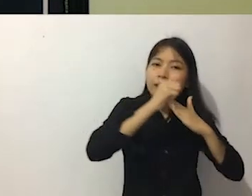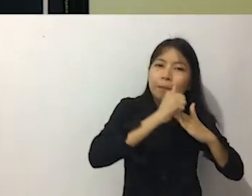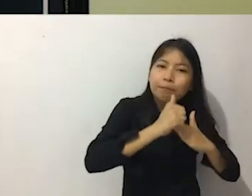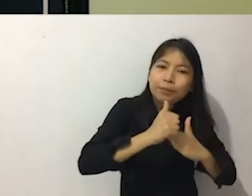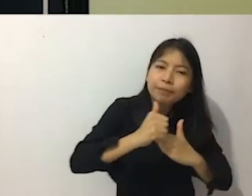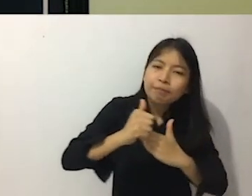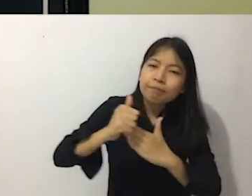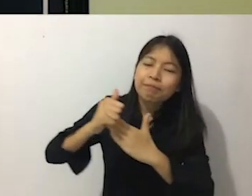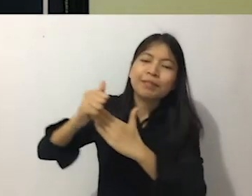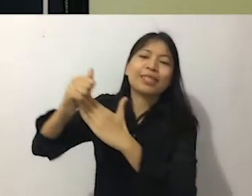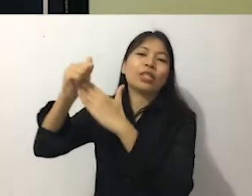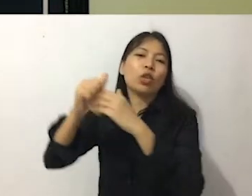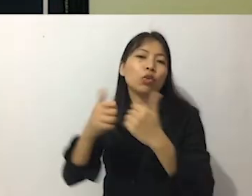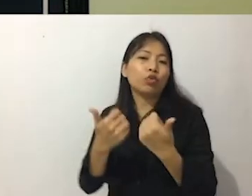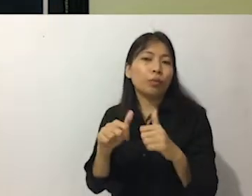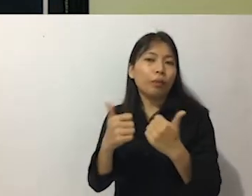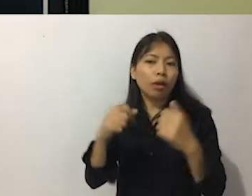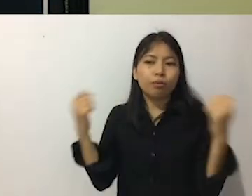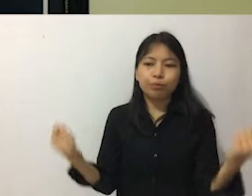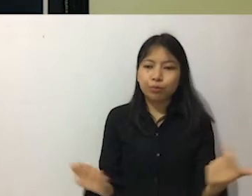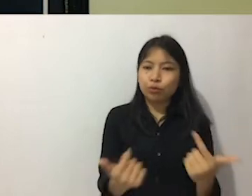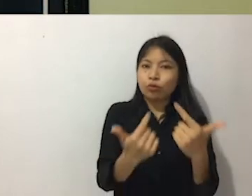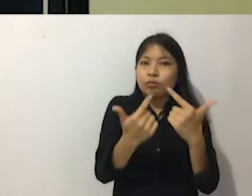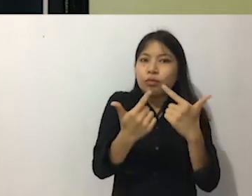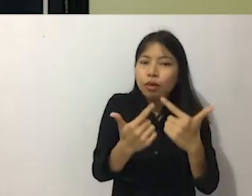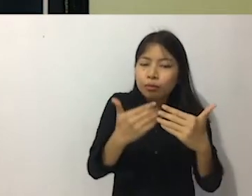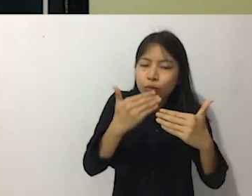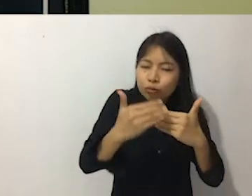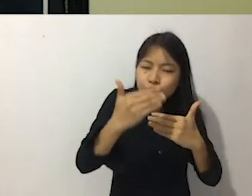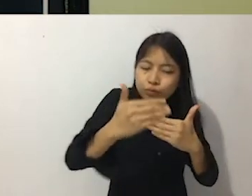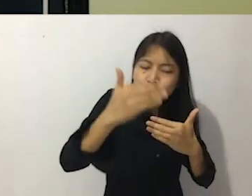dalam kehidupan kami, kami mampu mengakui